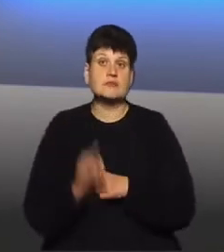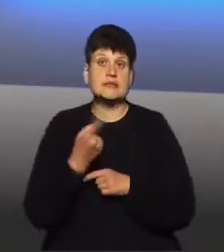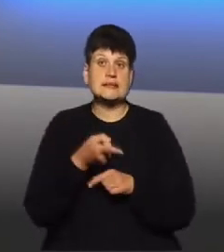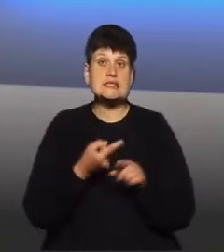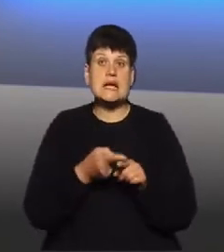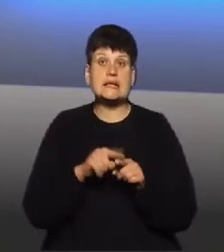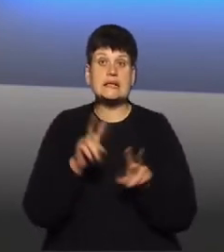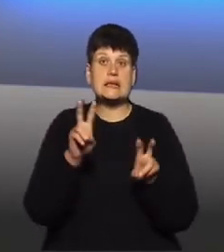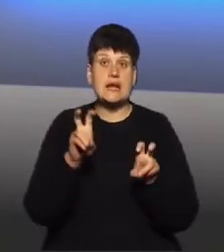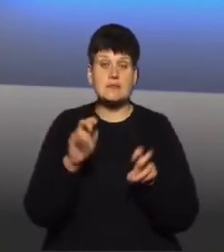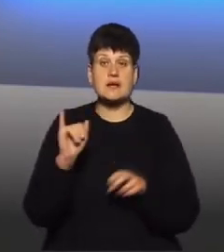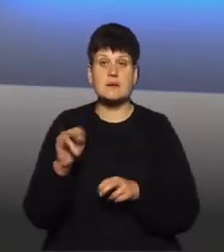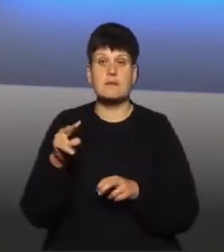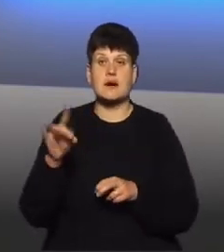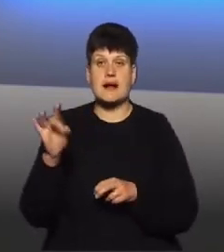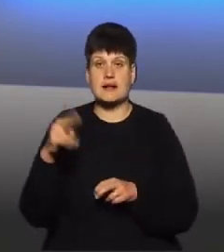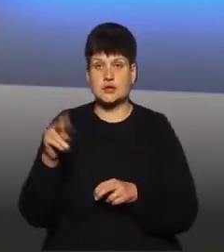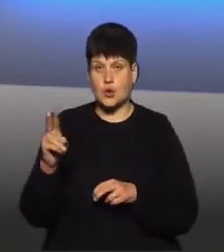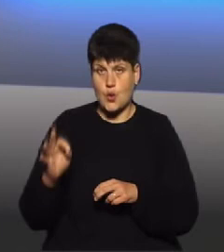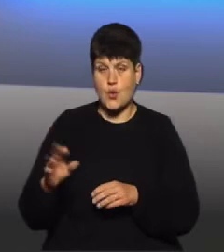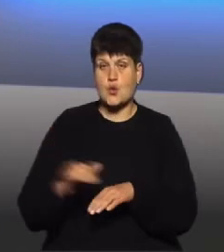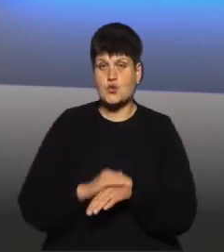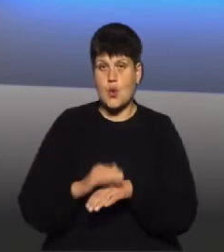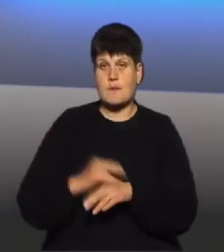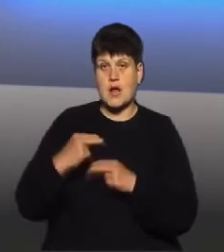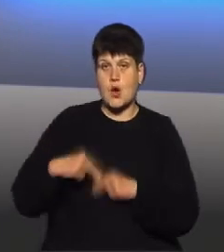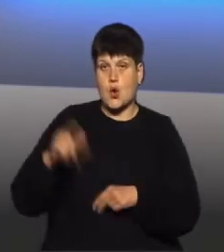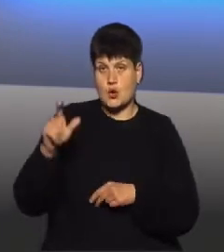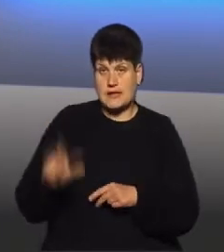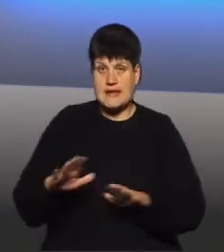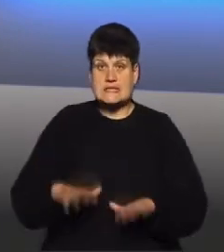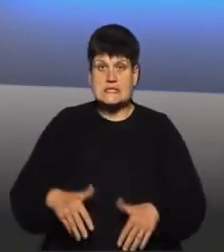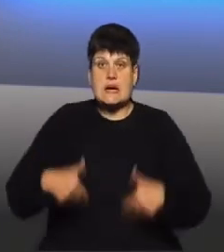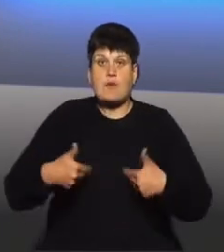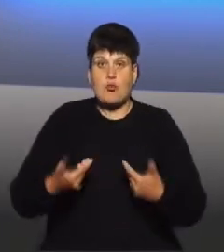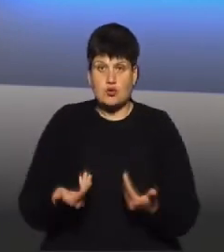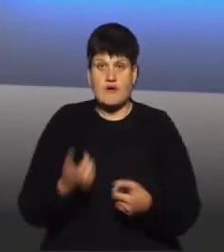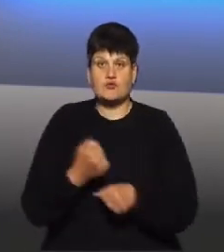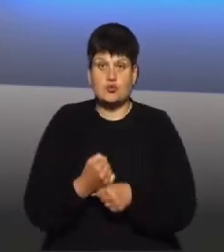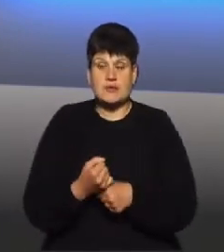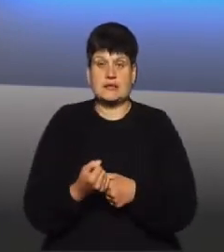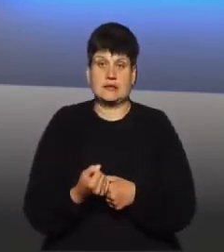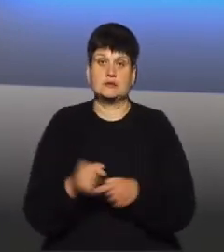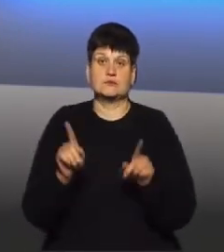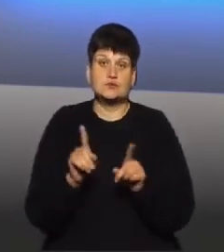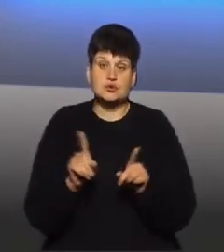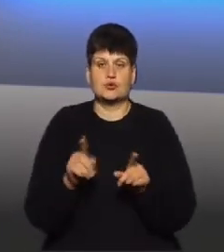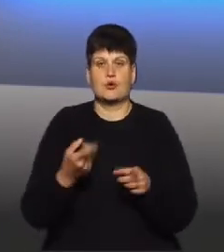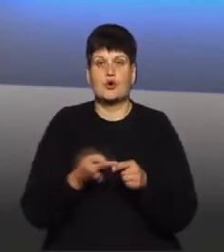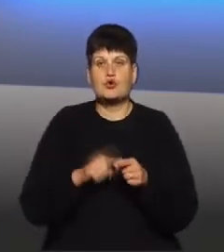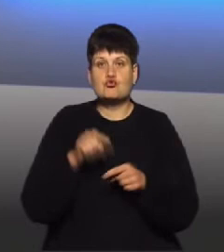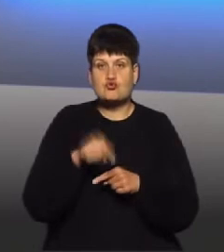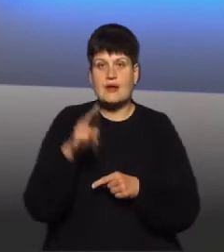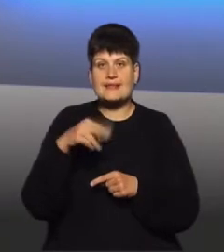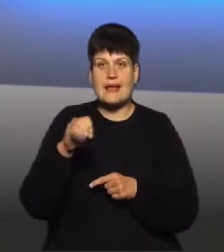Ігор Предко, добрий колега, запропонував все-таки зробити якісь такі кроки, щоб ту депортацію хоча б держава визнала.